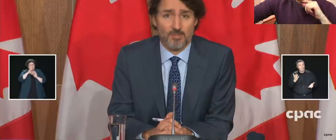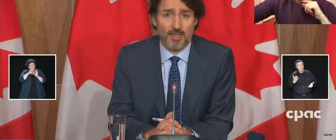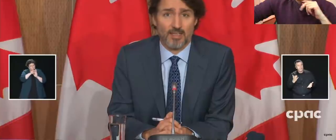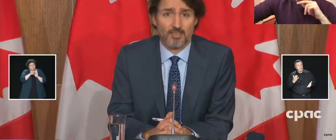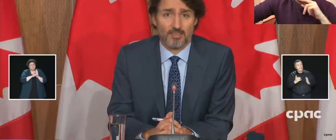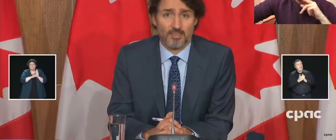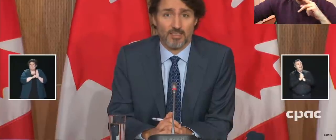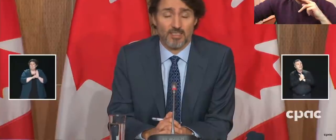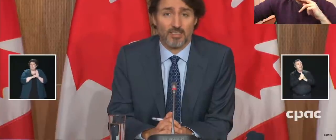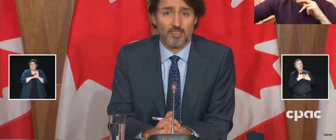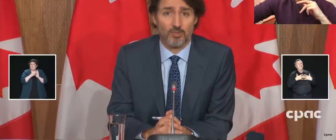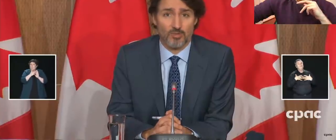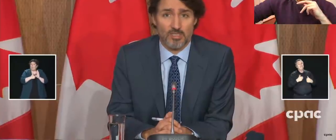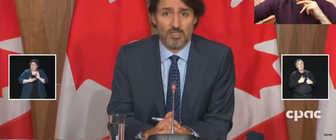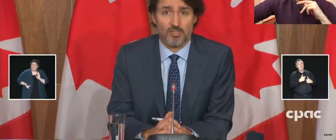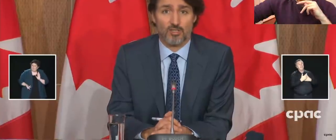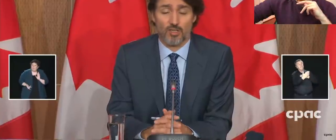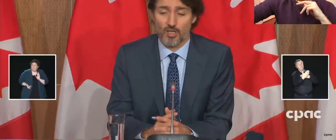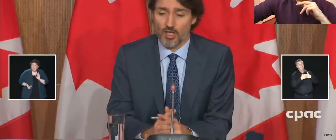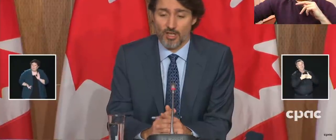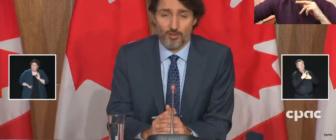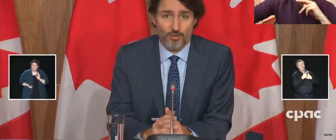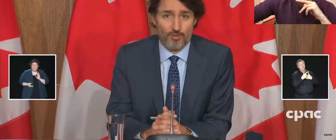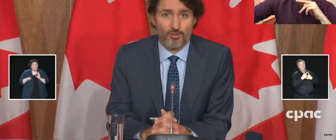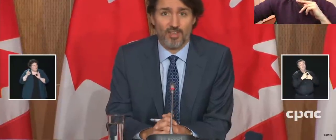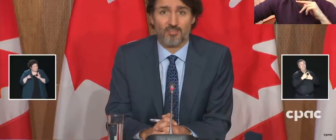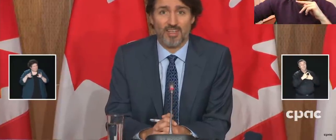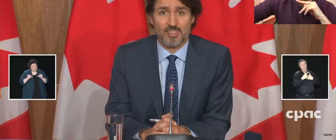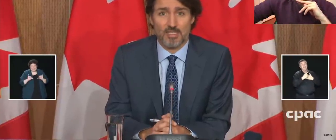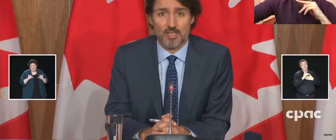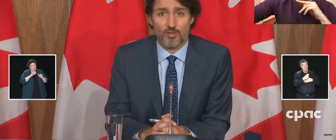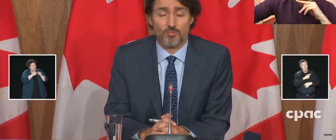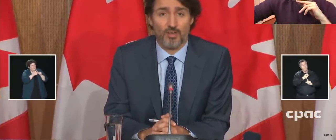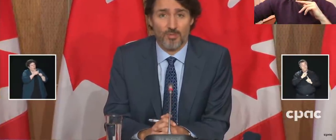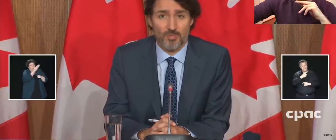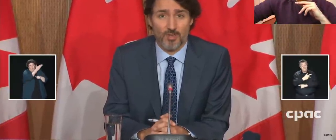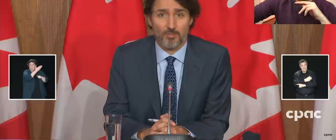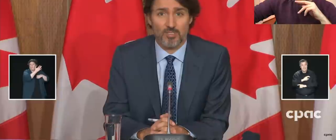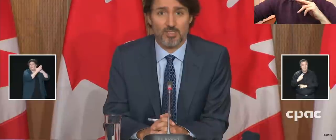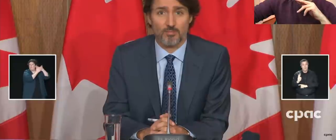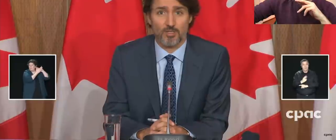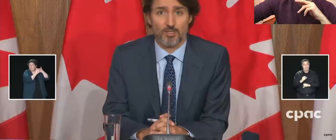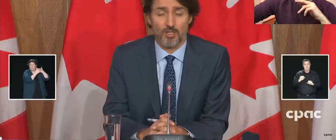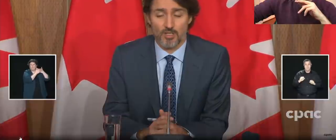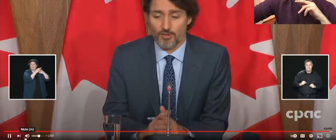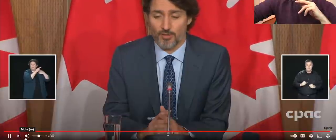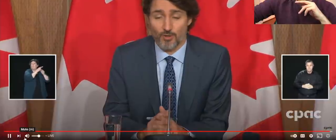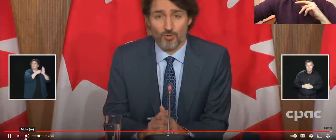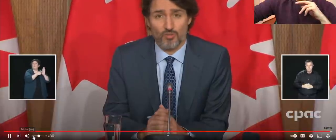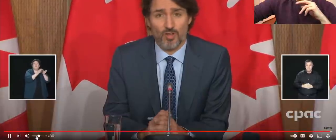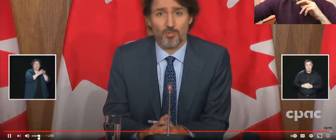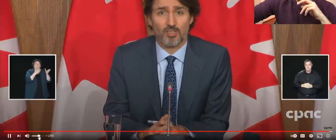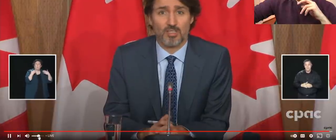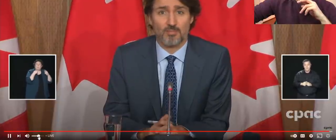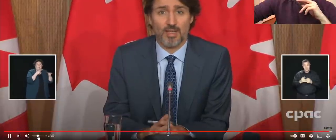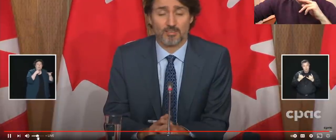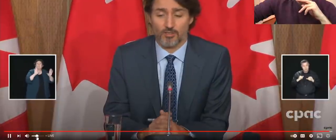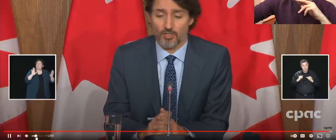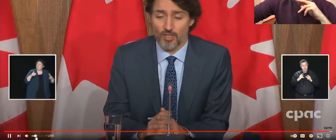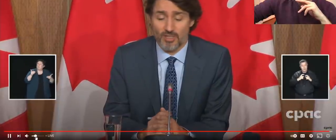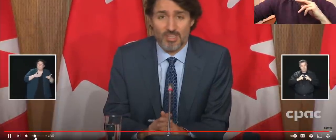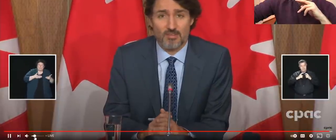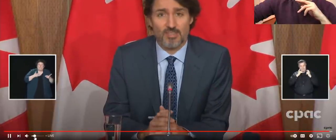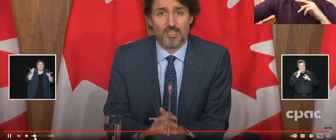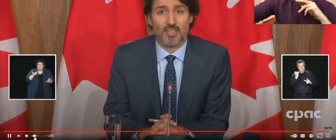nos experts en santé qui nous disent que de se faire vacciner le plus rapidement possible, de continuer à porter le